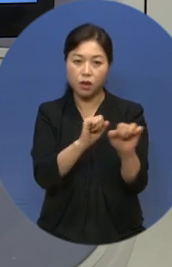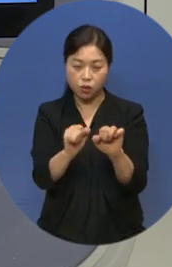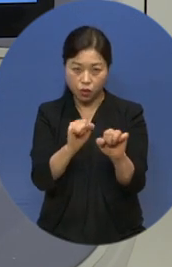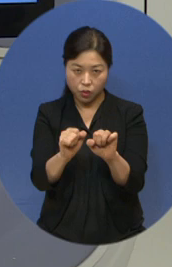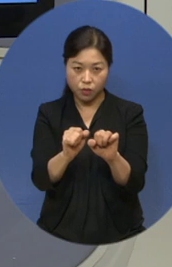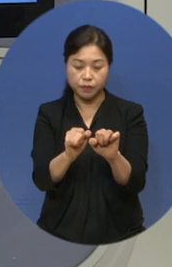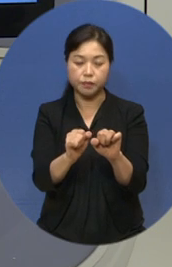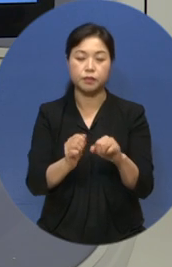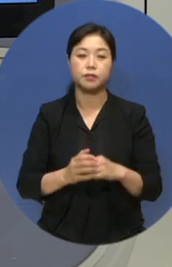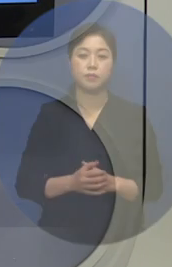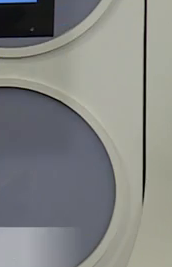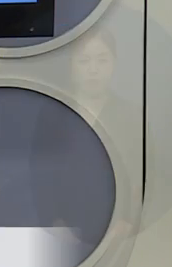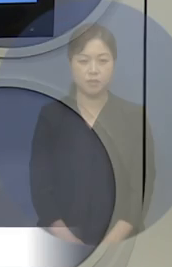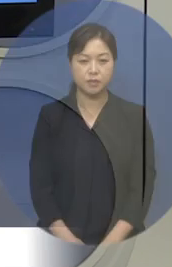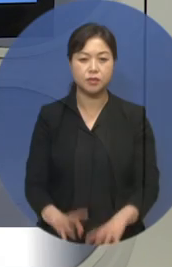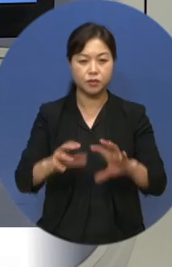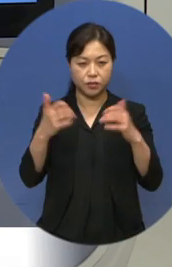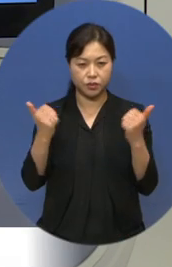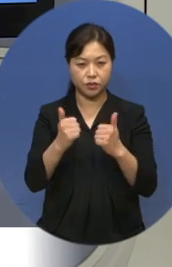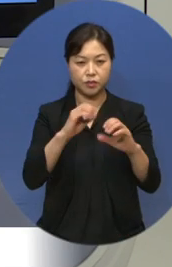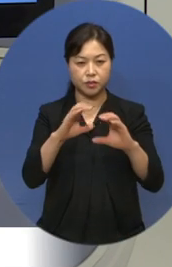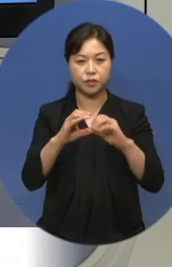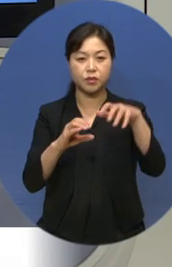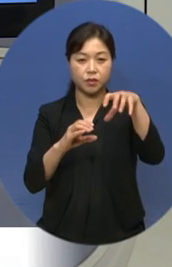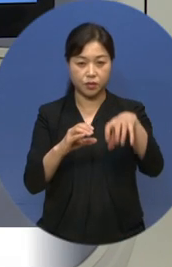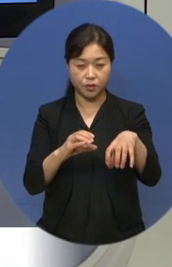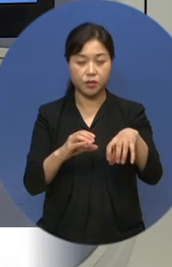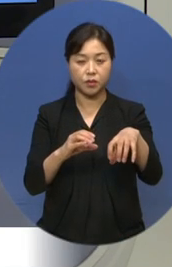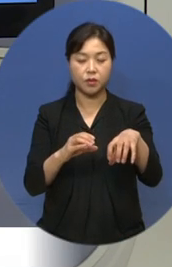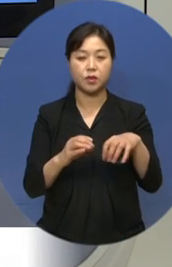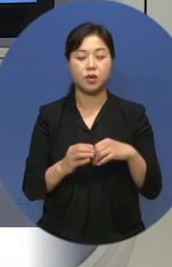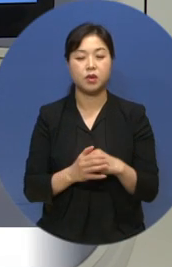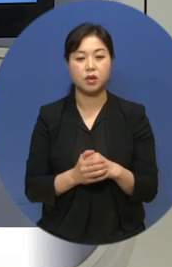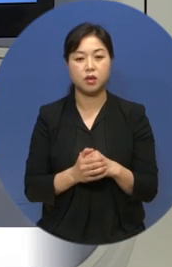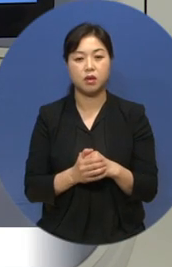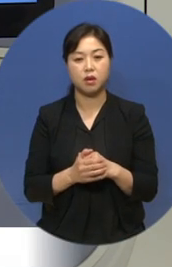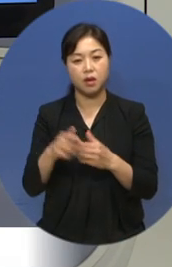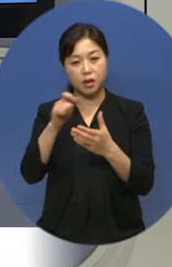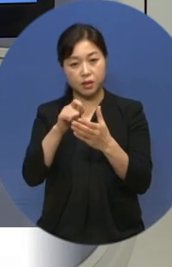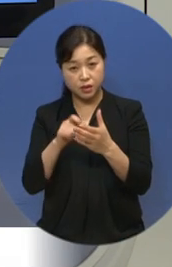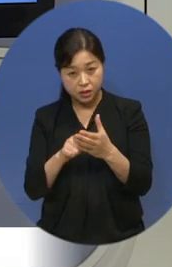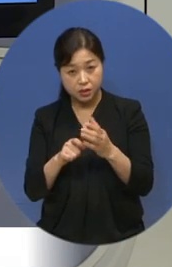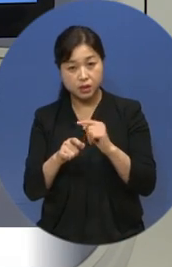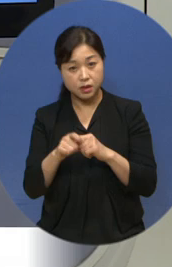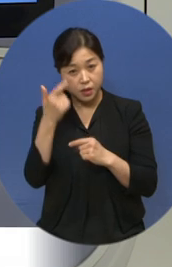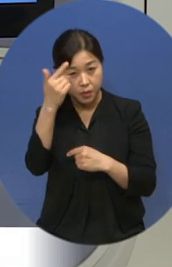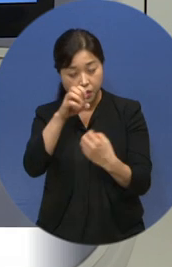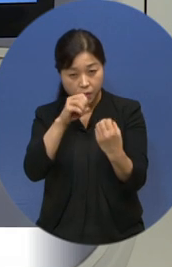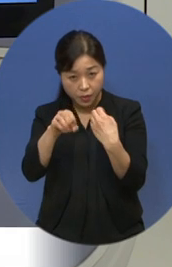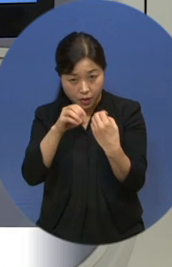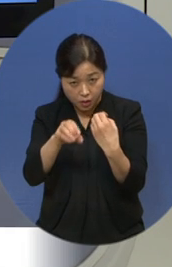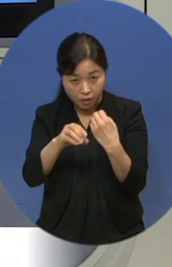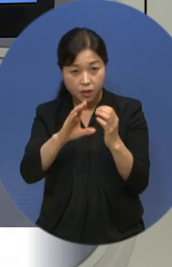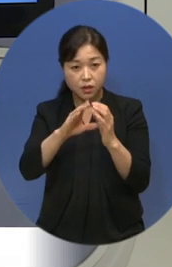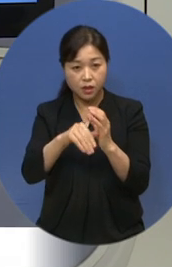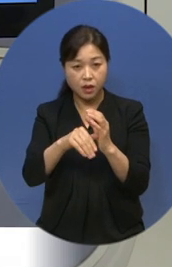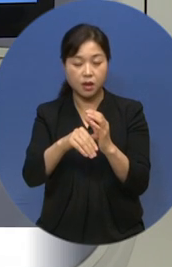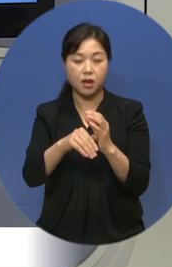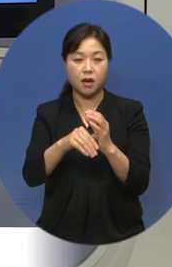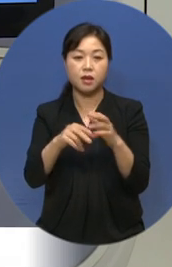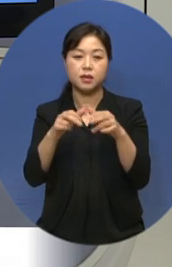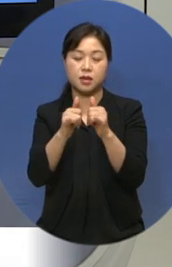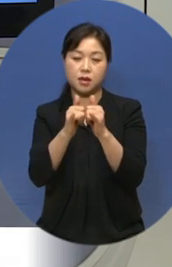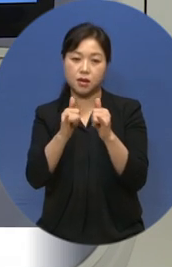소식입니다 국회의 소통 관에서 진행되는 기자회견에서 장애인 당사자의 원할한 시청을 돕는